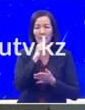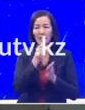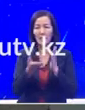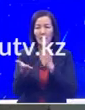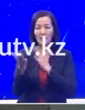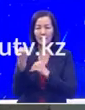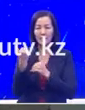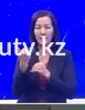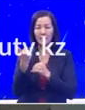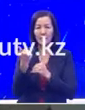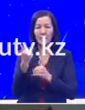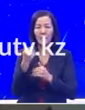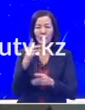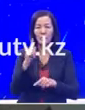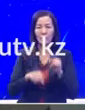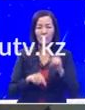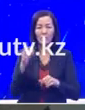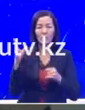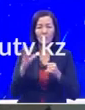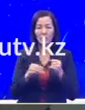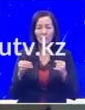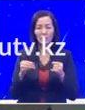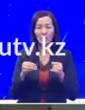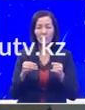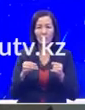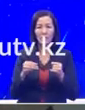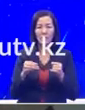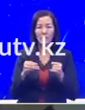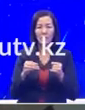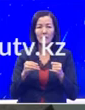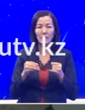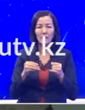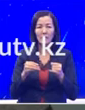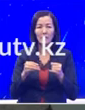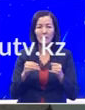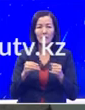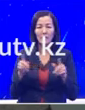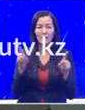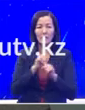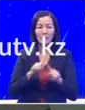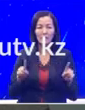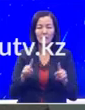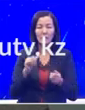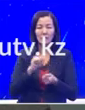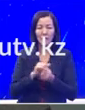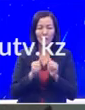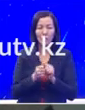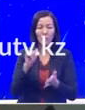Аталарымыздың кіндік тамған жері, бабаларымыздың еліне келіп, ерекше әсерде болып